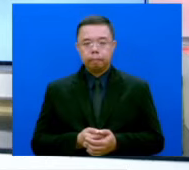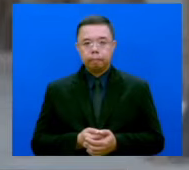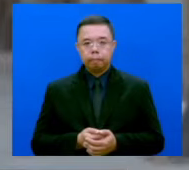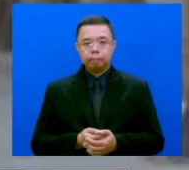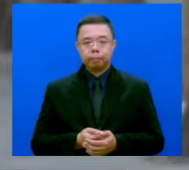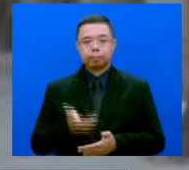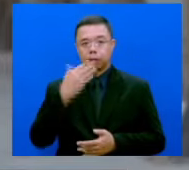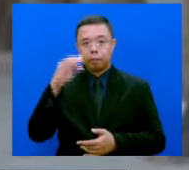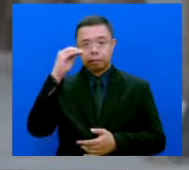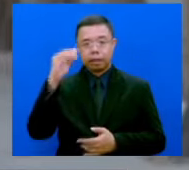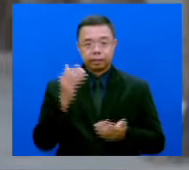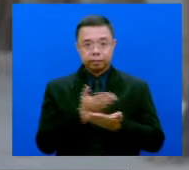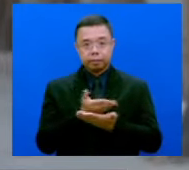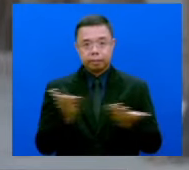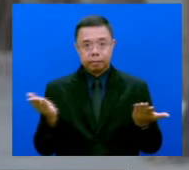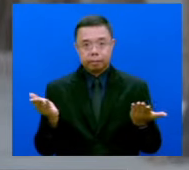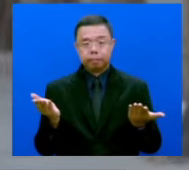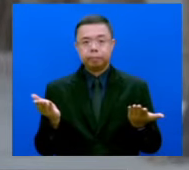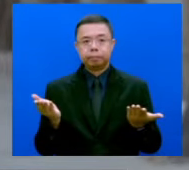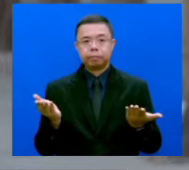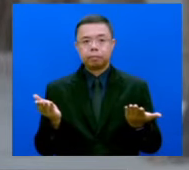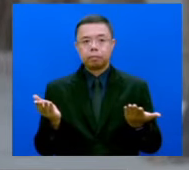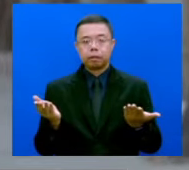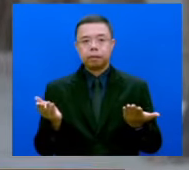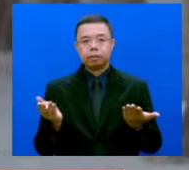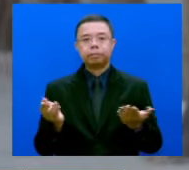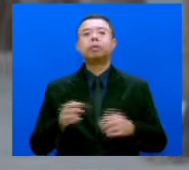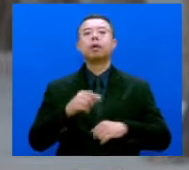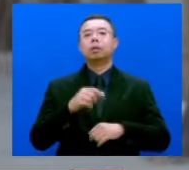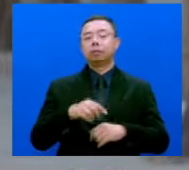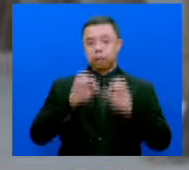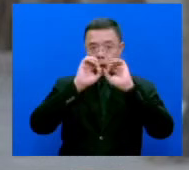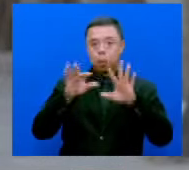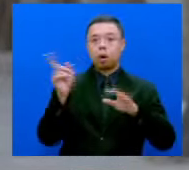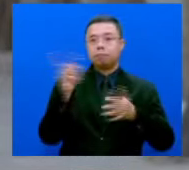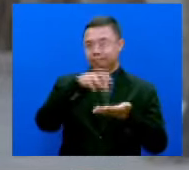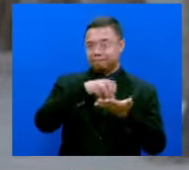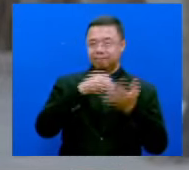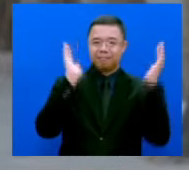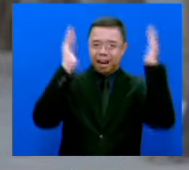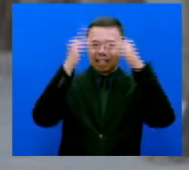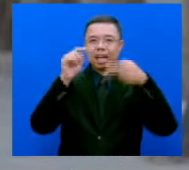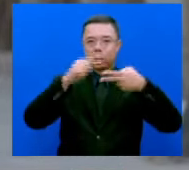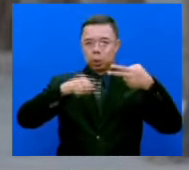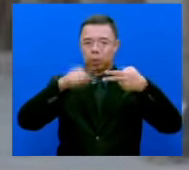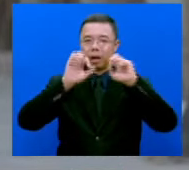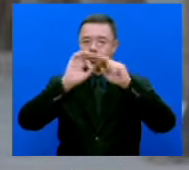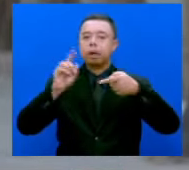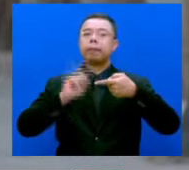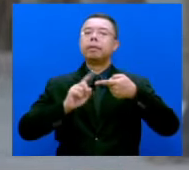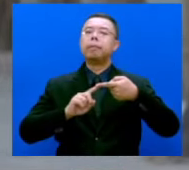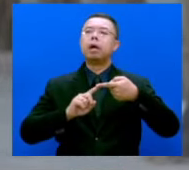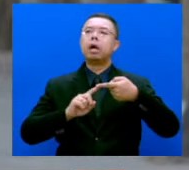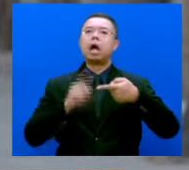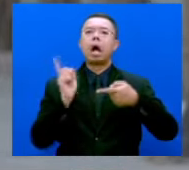Ya, selamat pagi pada Indi dan juga pemirsa. Dari Biro Makassar ini terdapat dua informasi menarik. Informasi pertama